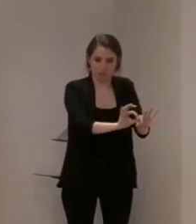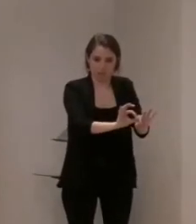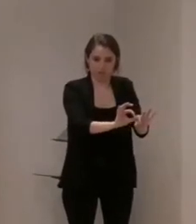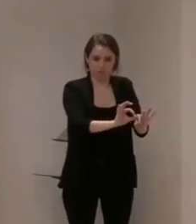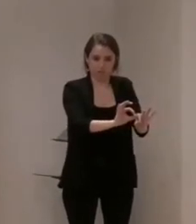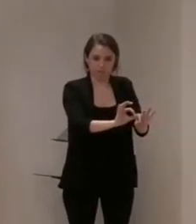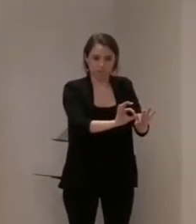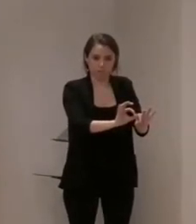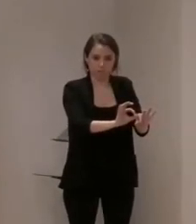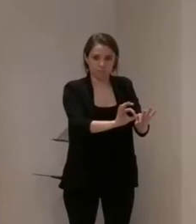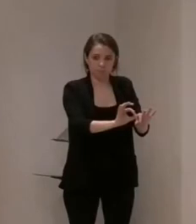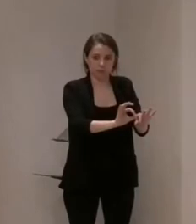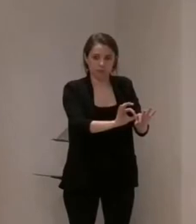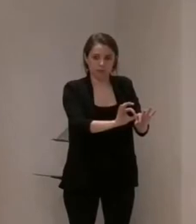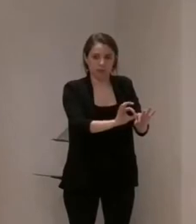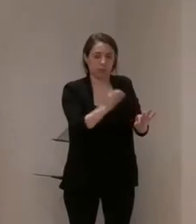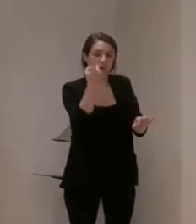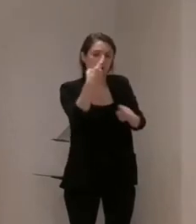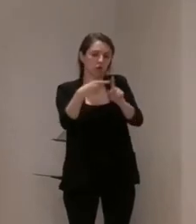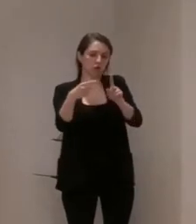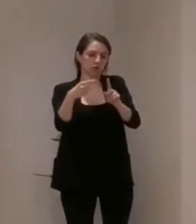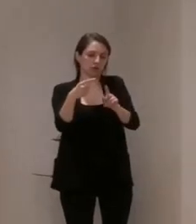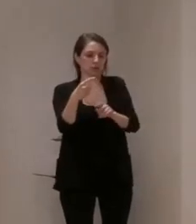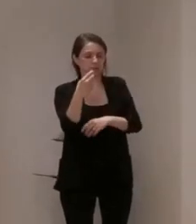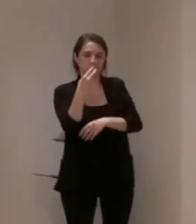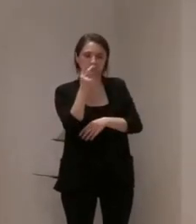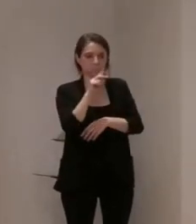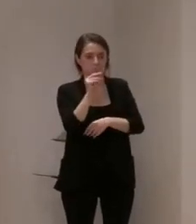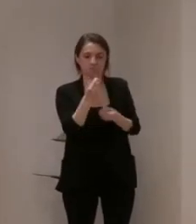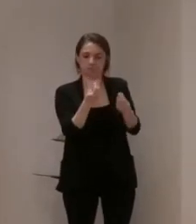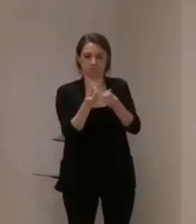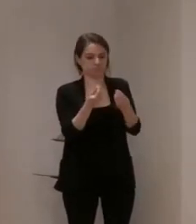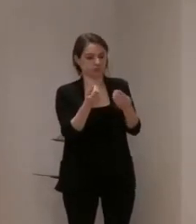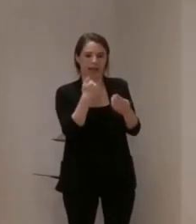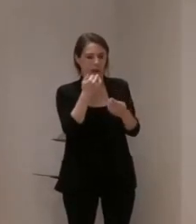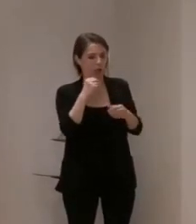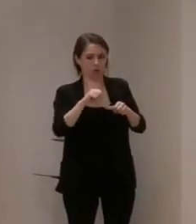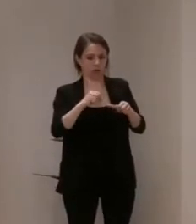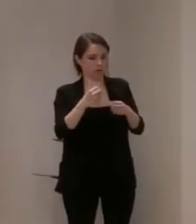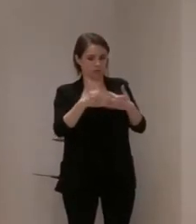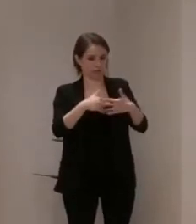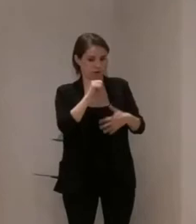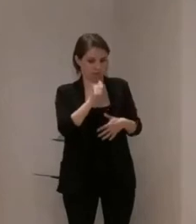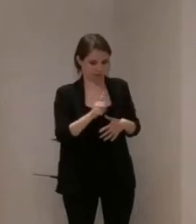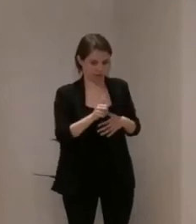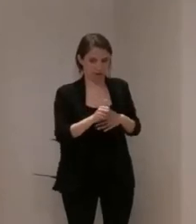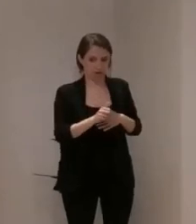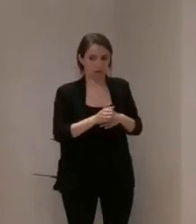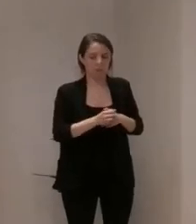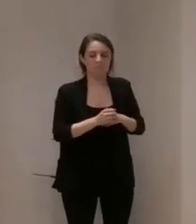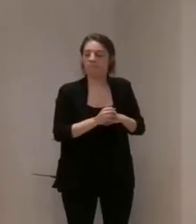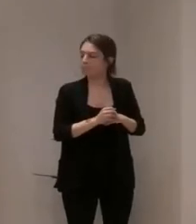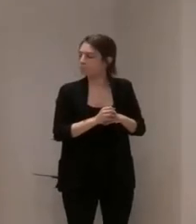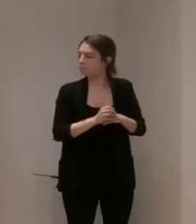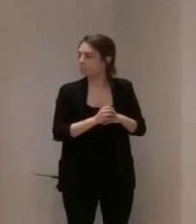sospitar que això no va bé, que és que els primers que tenen interès en fotre a terra, normalment, això no es comportava.